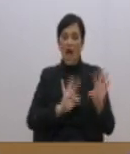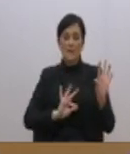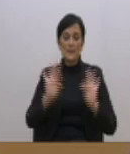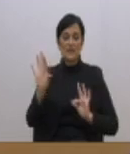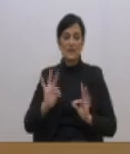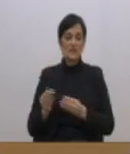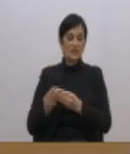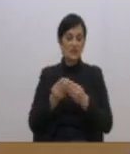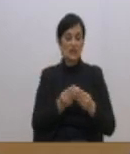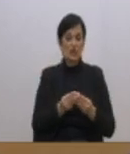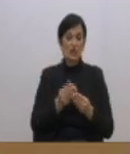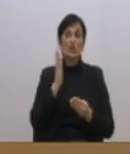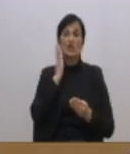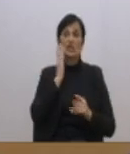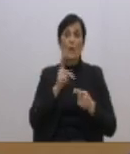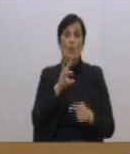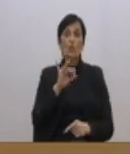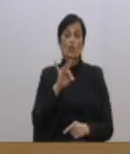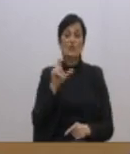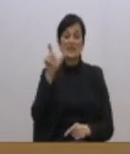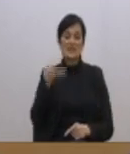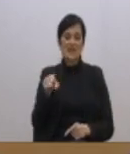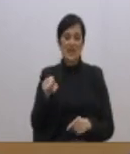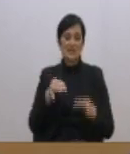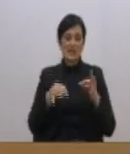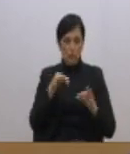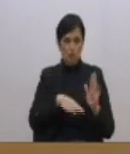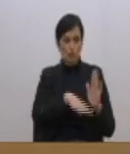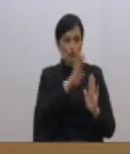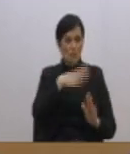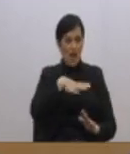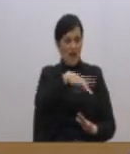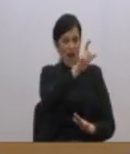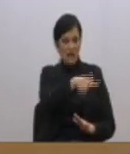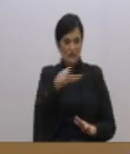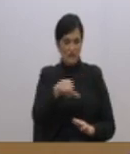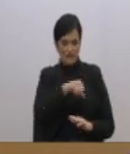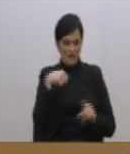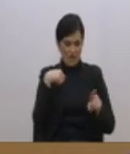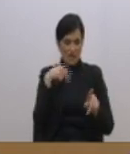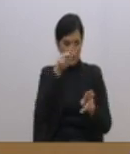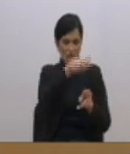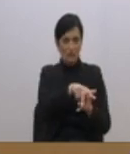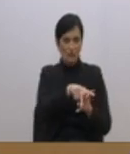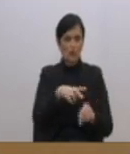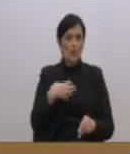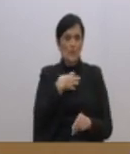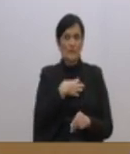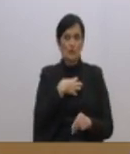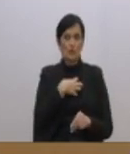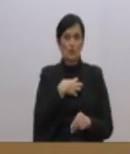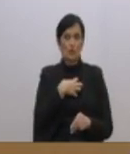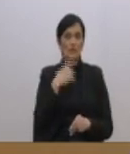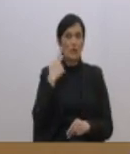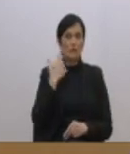შემოტანას, იმიტომ რომ ნამდვილად მურუსიძე სასამართლოს ჯობია ქართველმა ხალხმა იტვირთოს ეს ძალიან მნიშვნელოვანი.